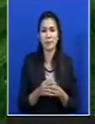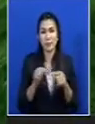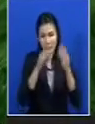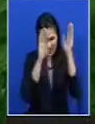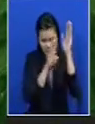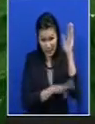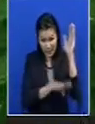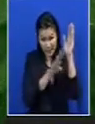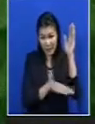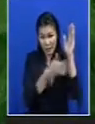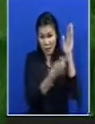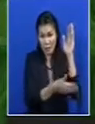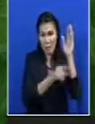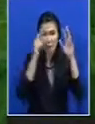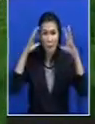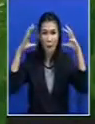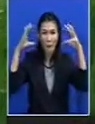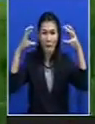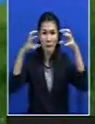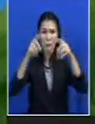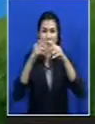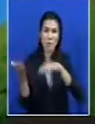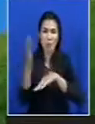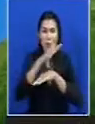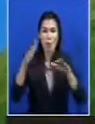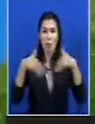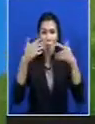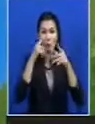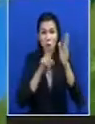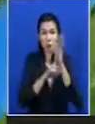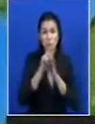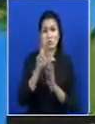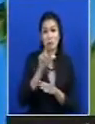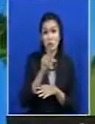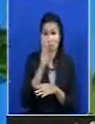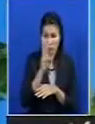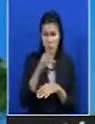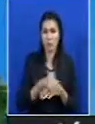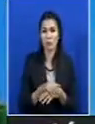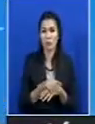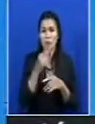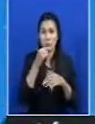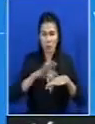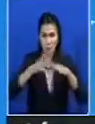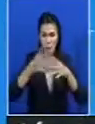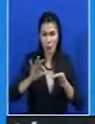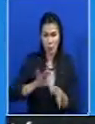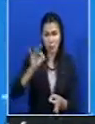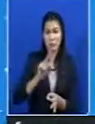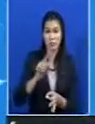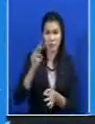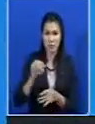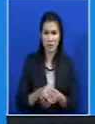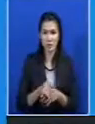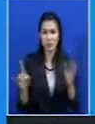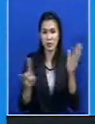าคใต้ฝั่งตะวันออกมีเมฆเป็นส่วนมากอากาศร้อนตอนกลางวันครับอุณหภูมิสูงสุดอยู่ที่36องศาเซลเซียสทะเลมีคลื่นสูง1เมตรครับ